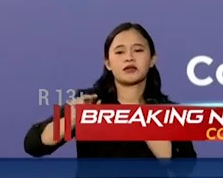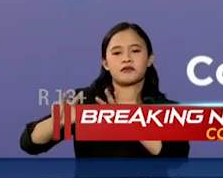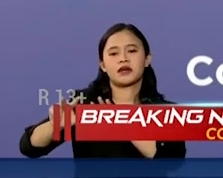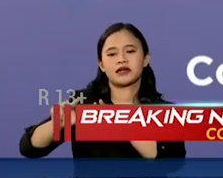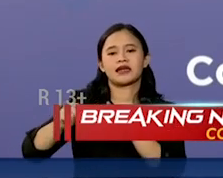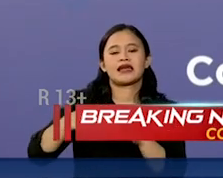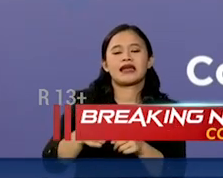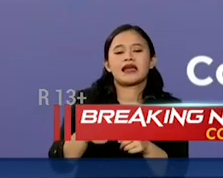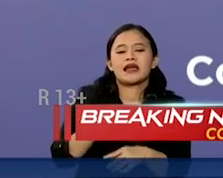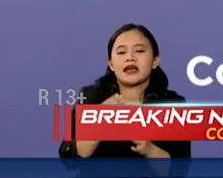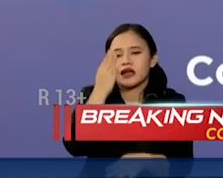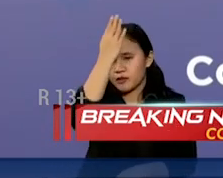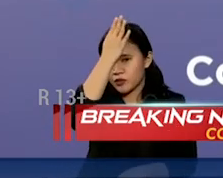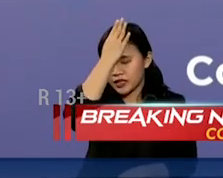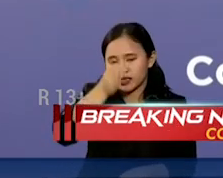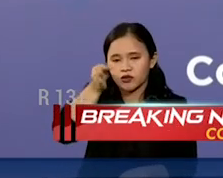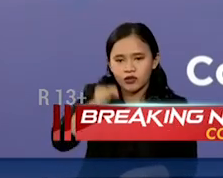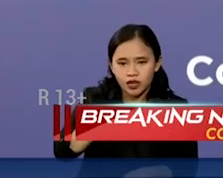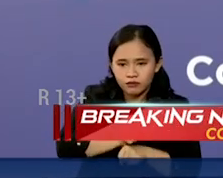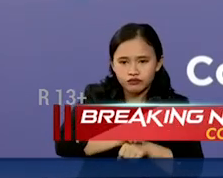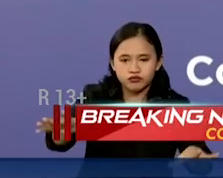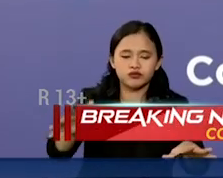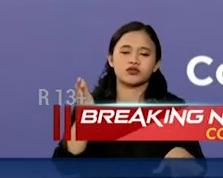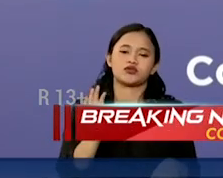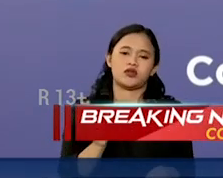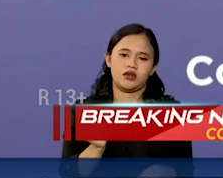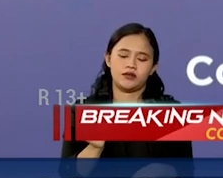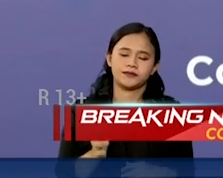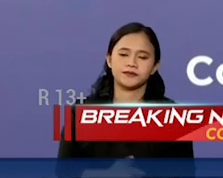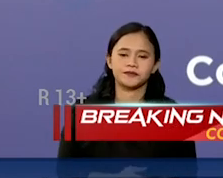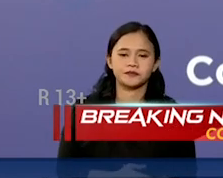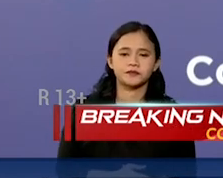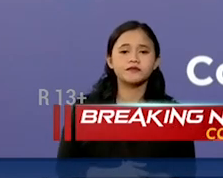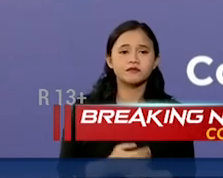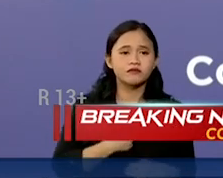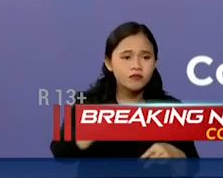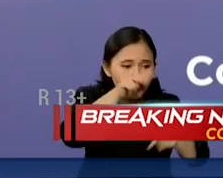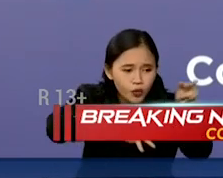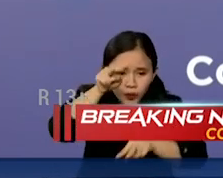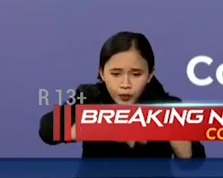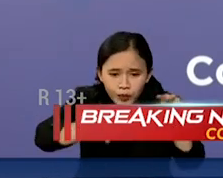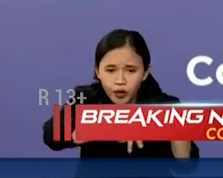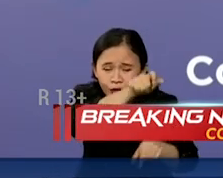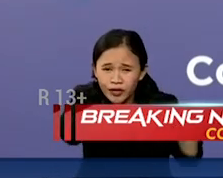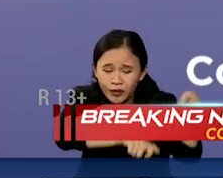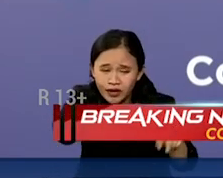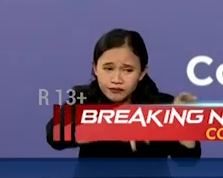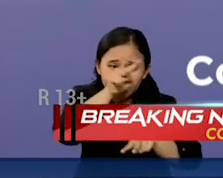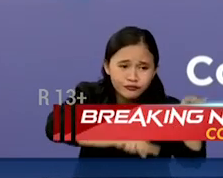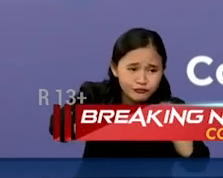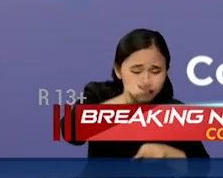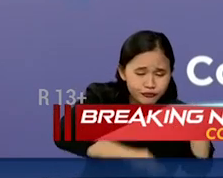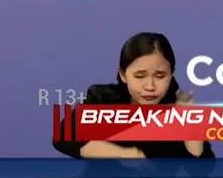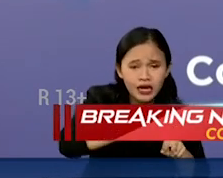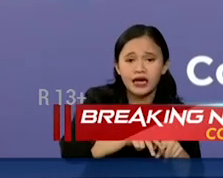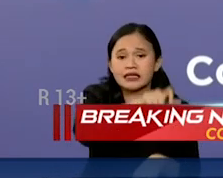19 di 34 provinsi sementara orang dalam pemantauan yang dilakukan Sampai dengan saat ini